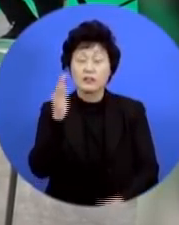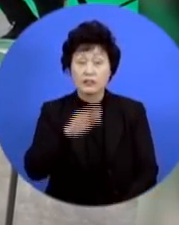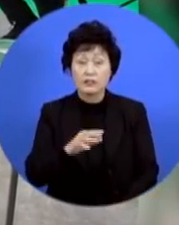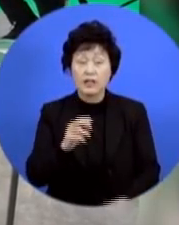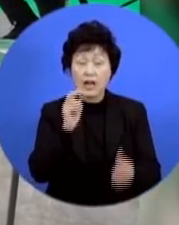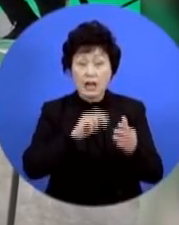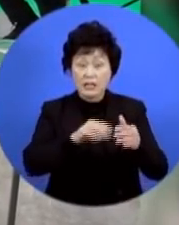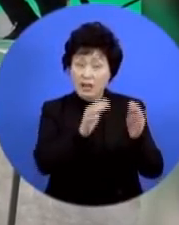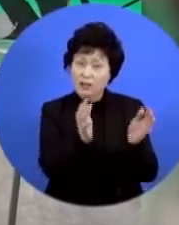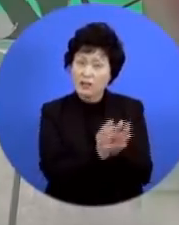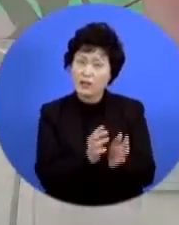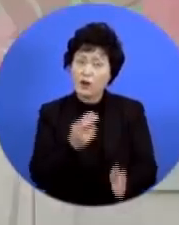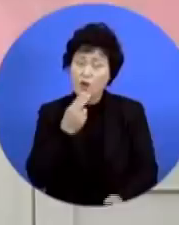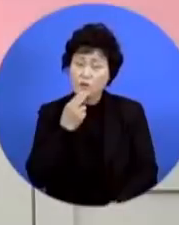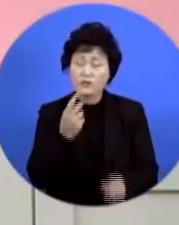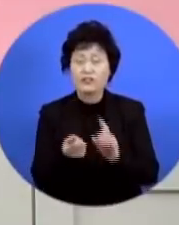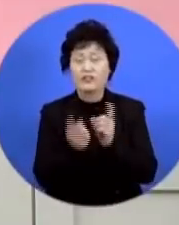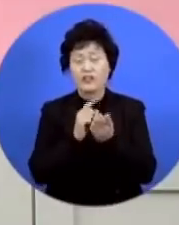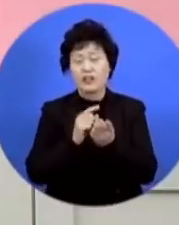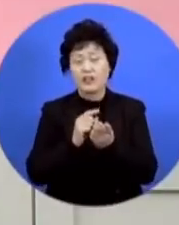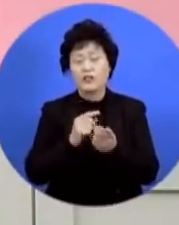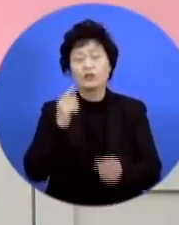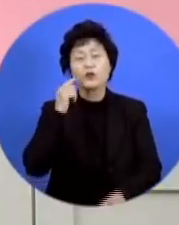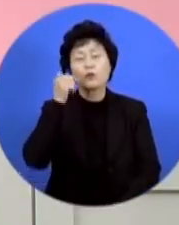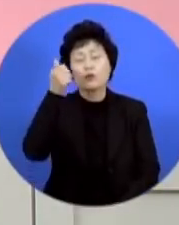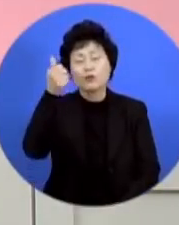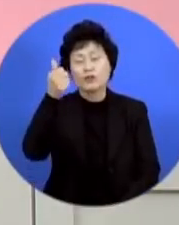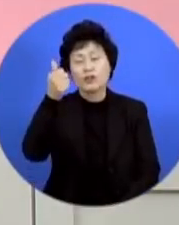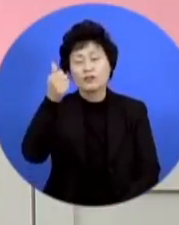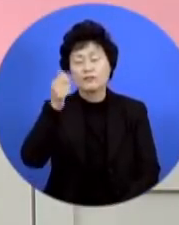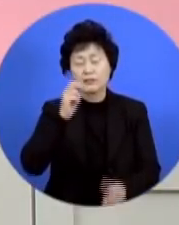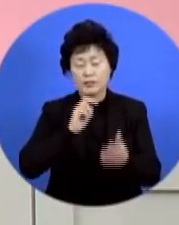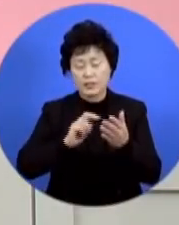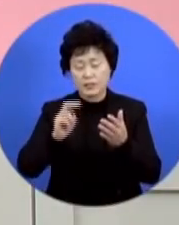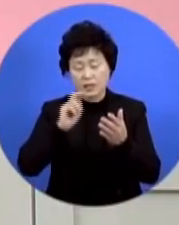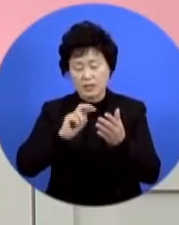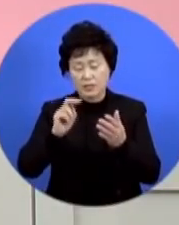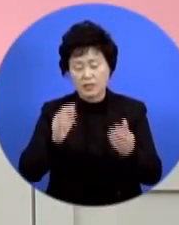성가대가 없으니까 우리 교육자들이 나와서 특순하고 하는데 그렇게 막 눈물이 나는.